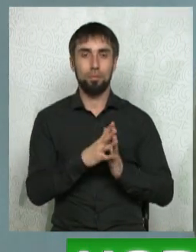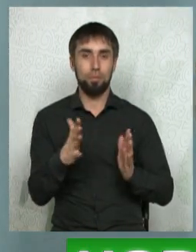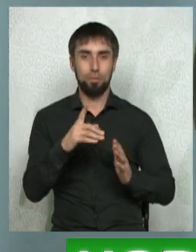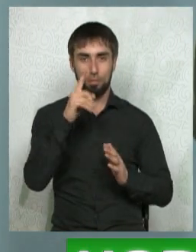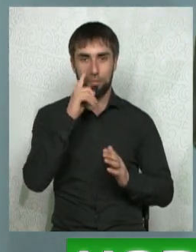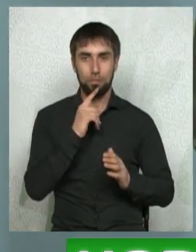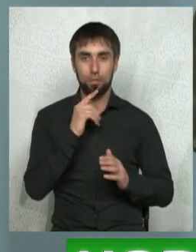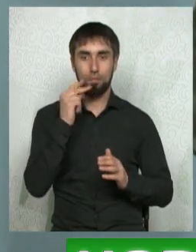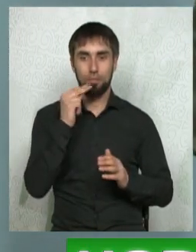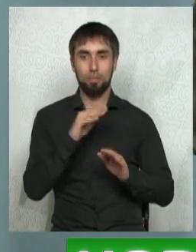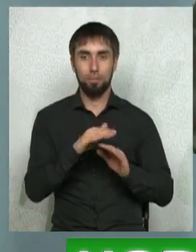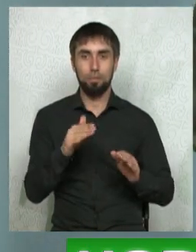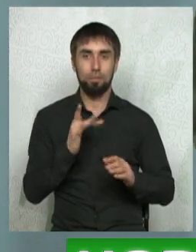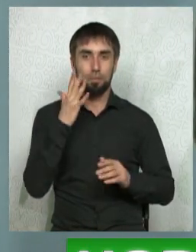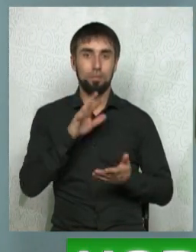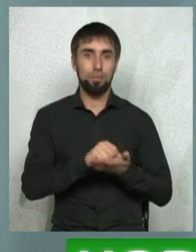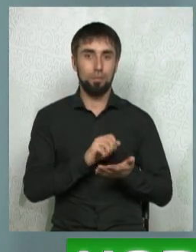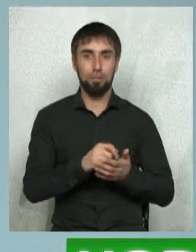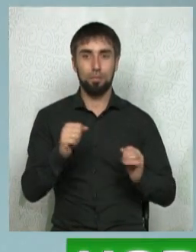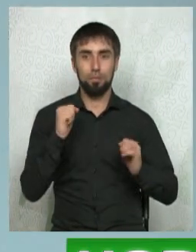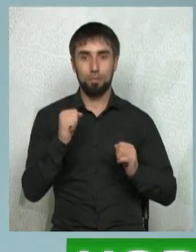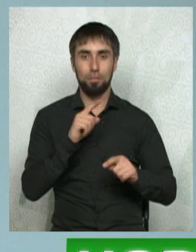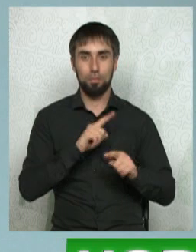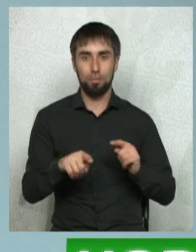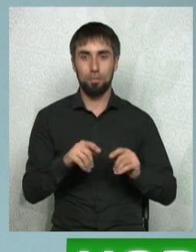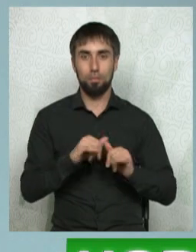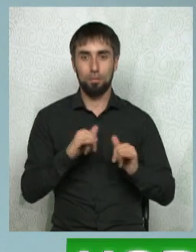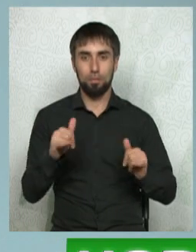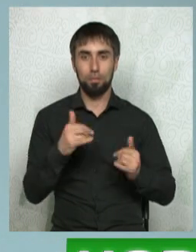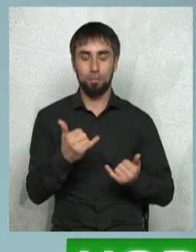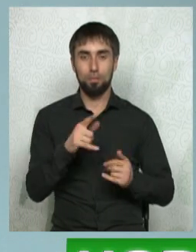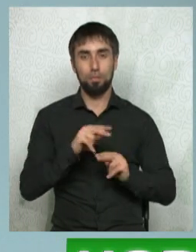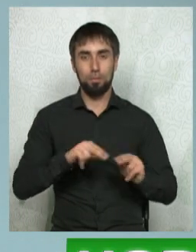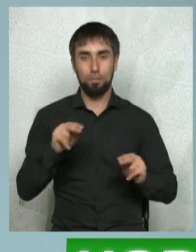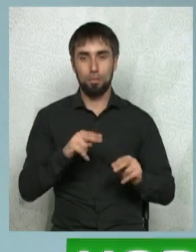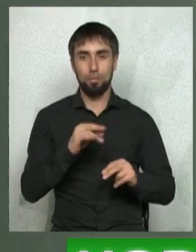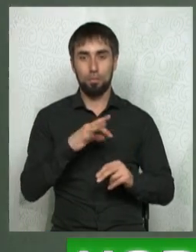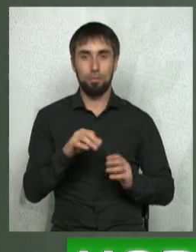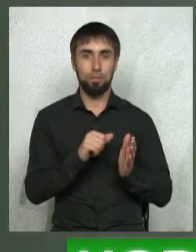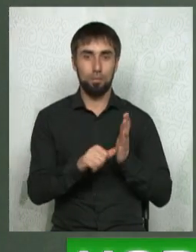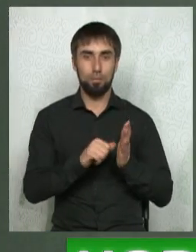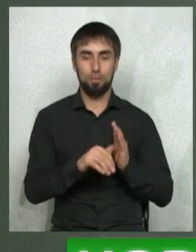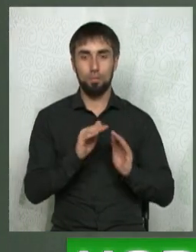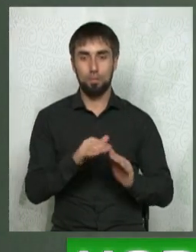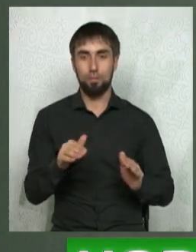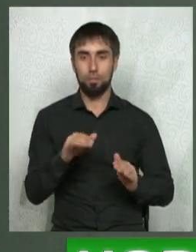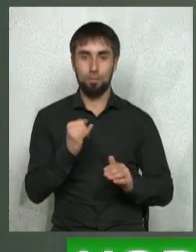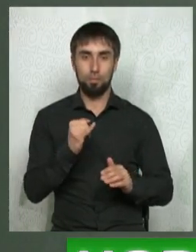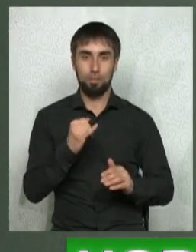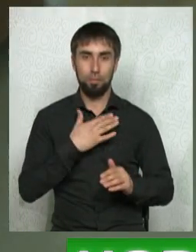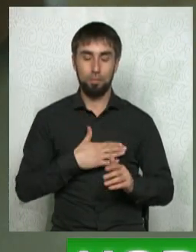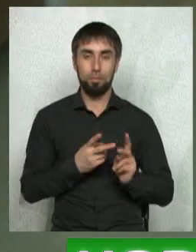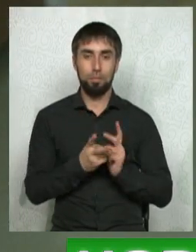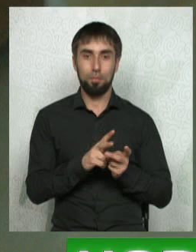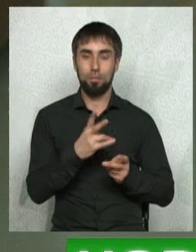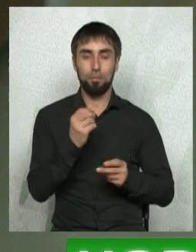месяца, число детей, желающих заниматься спортом, резко возросло. Теперь у тренеров около 60 воспитанников. Ну а приятные изменения